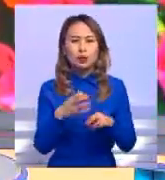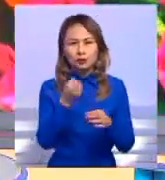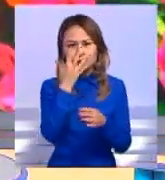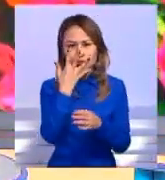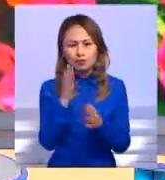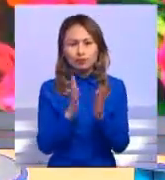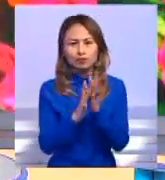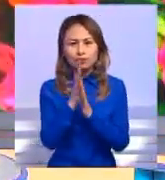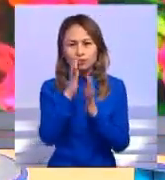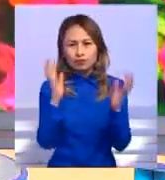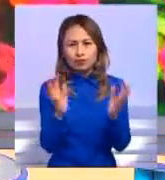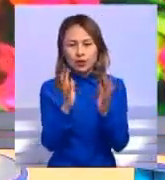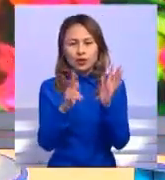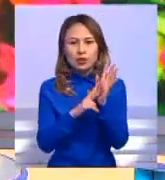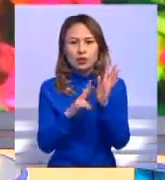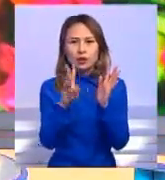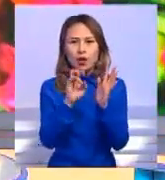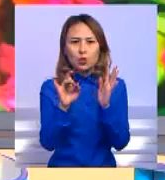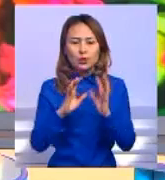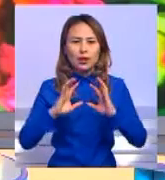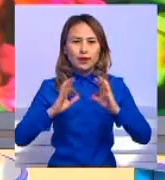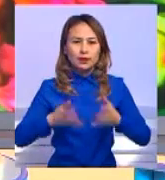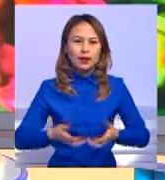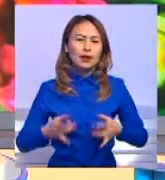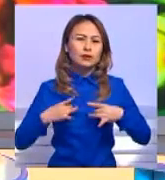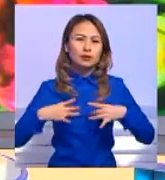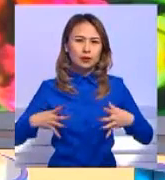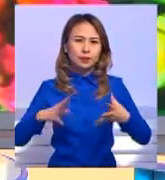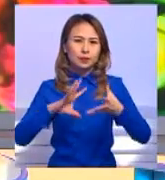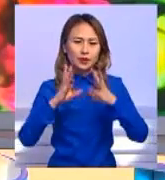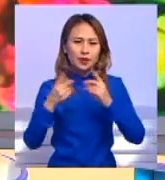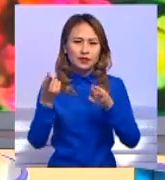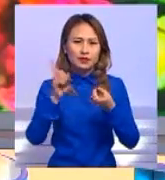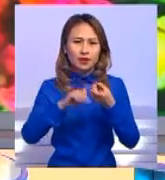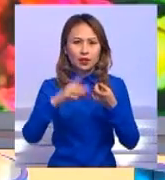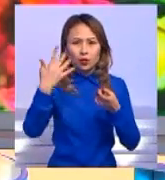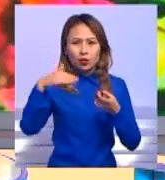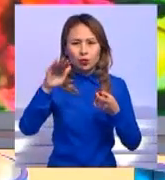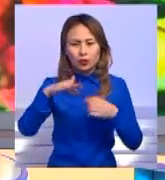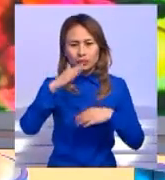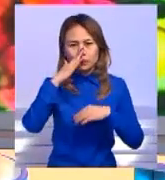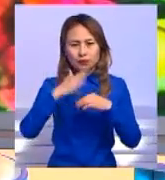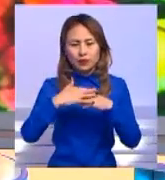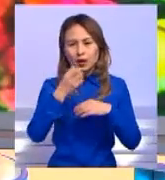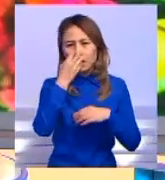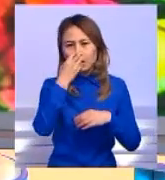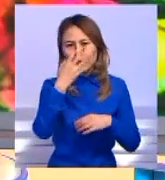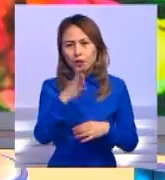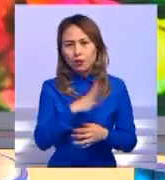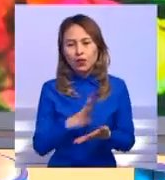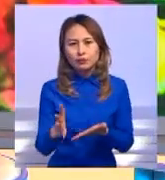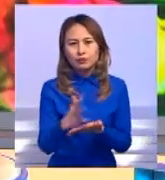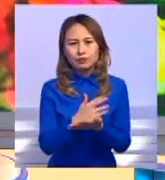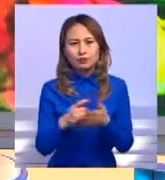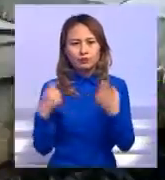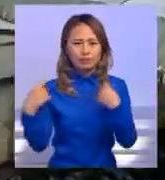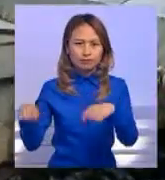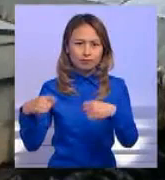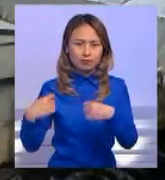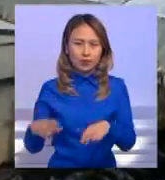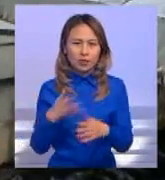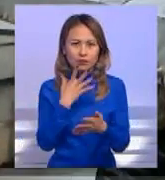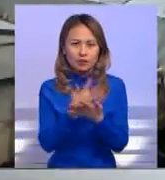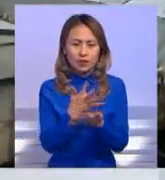гүл өсіруші бағбан 8-ші наурыз халықаралық әйелдер мерекесі қарсаңында 50 мың дана раушан гүлін сатылымға шығармақ. Ол өз